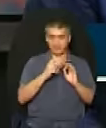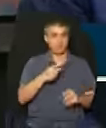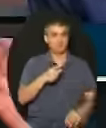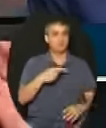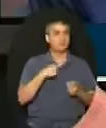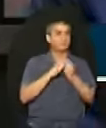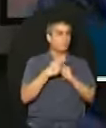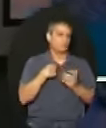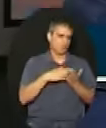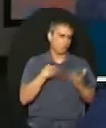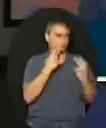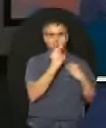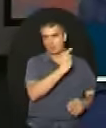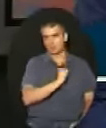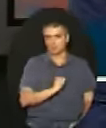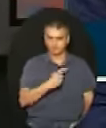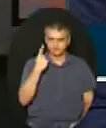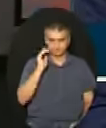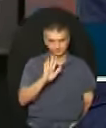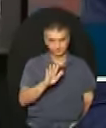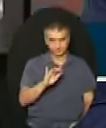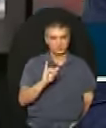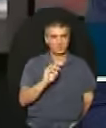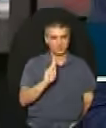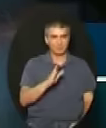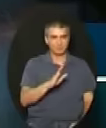כן, אני משנה כי אני רוצה לענות לו. תשמע, קרקובסקי.